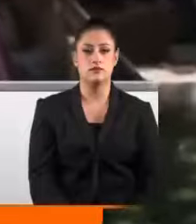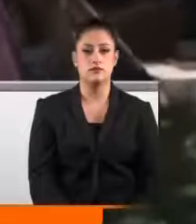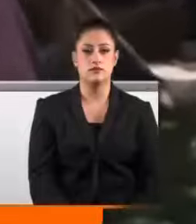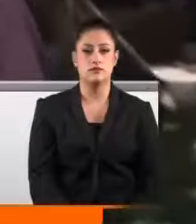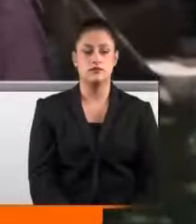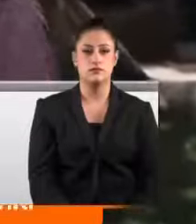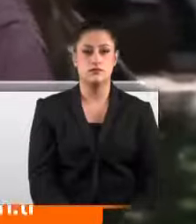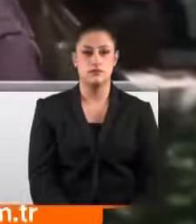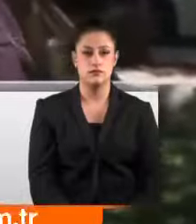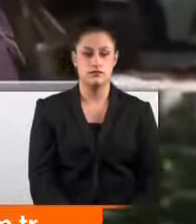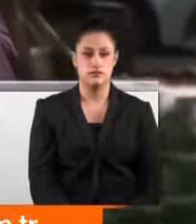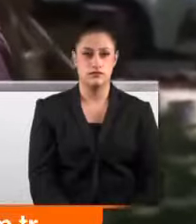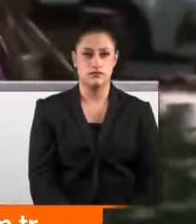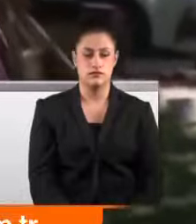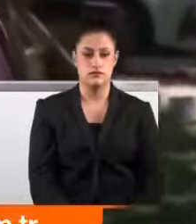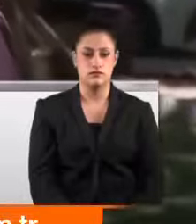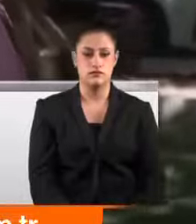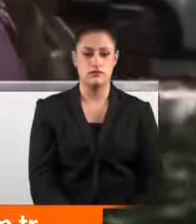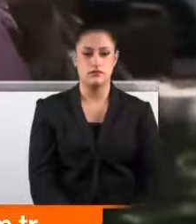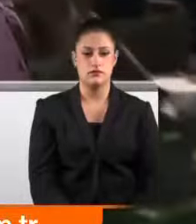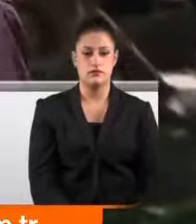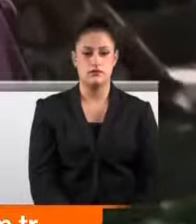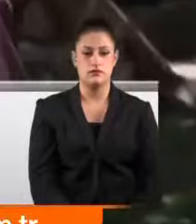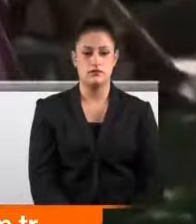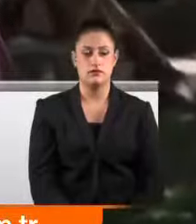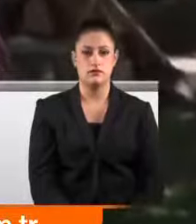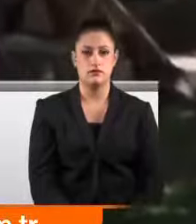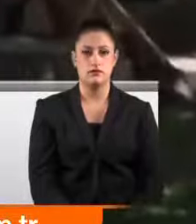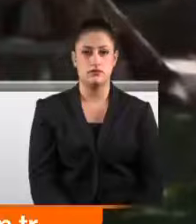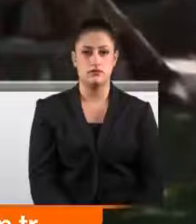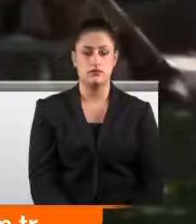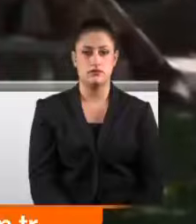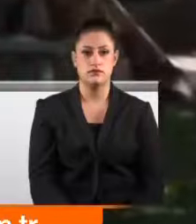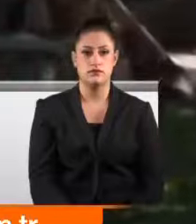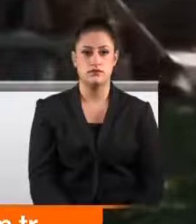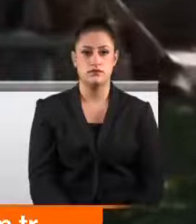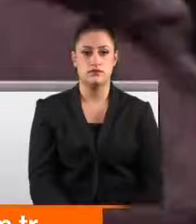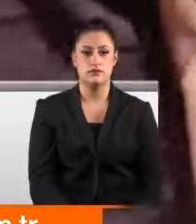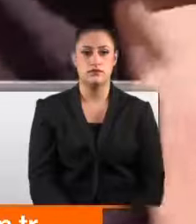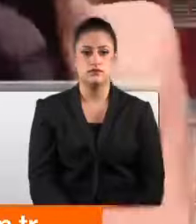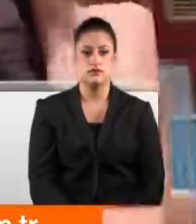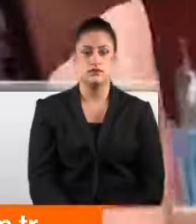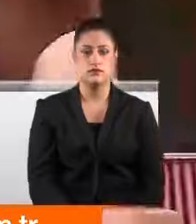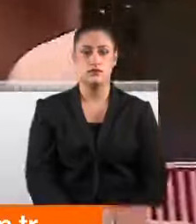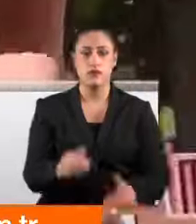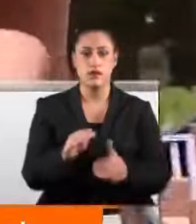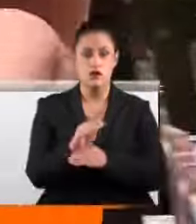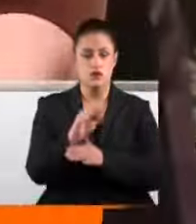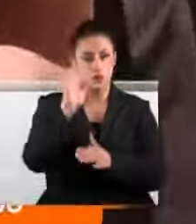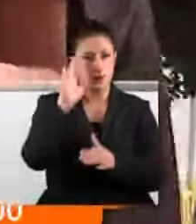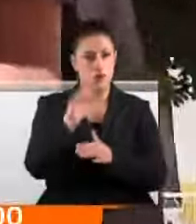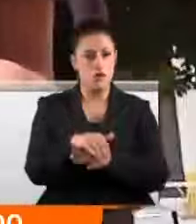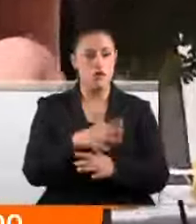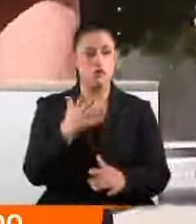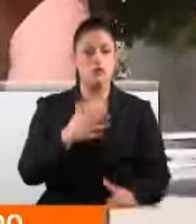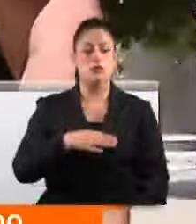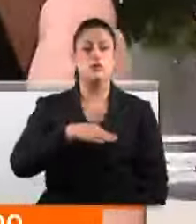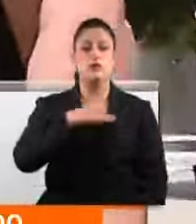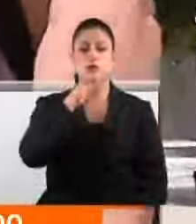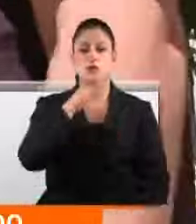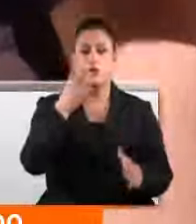geçirdi. Babasından kalan maaşı, emekli maaşını almadı, annesine verdi. Yaşadığı mağduriyet artık canına tak